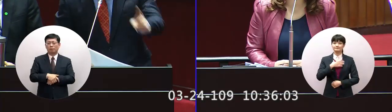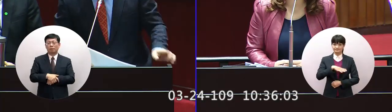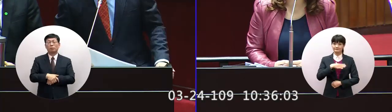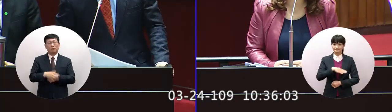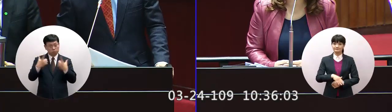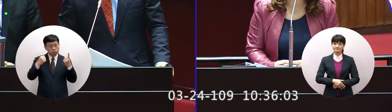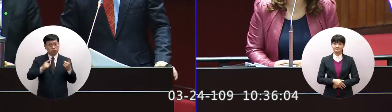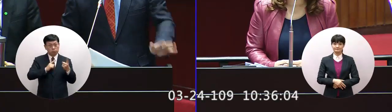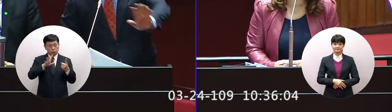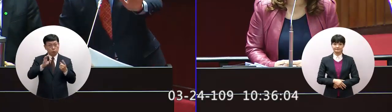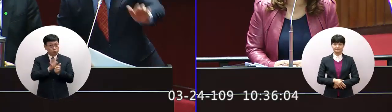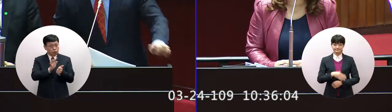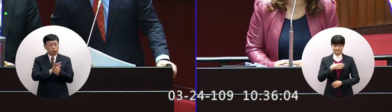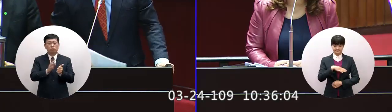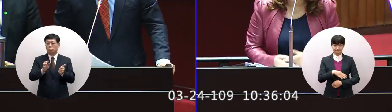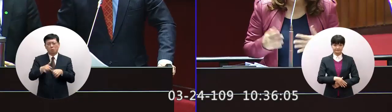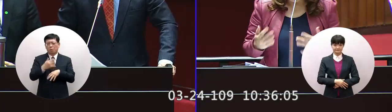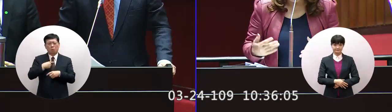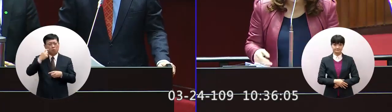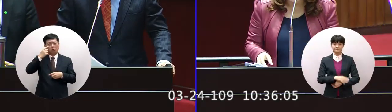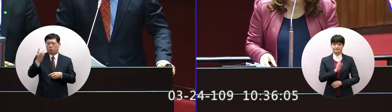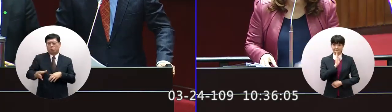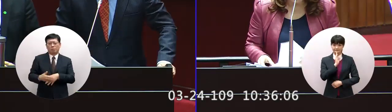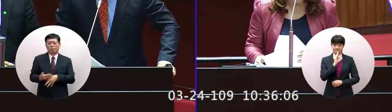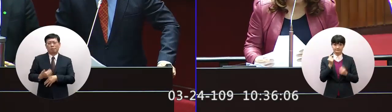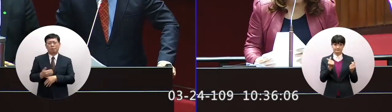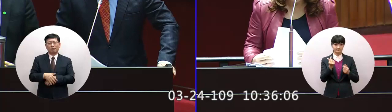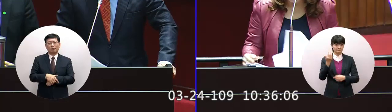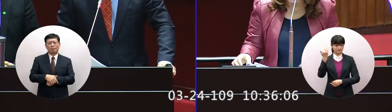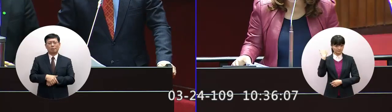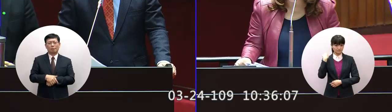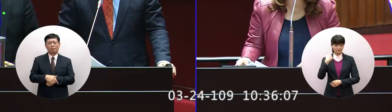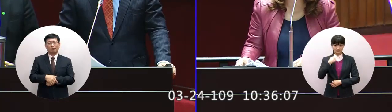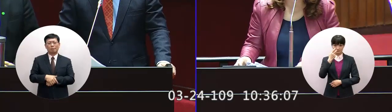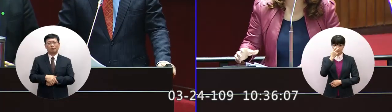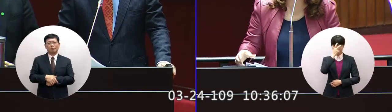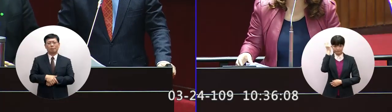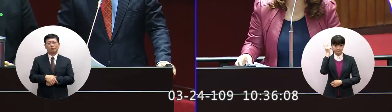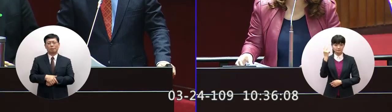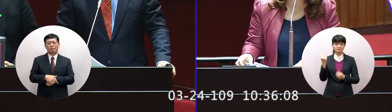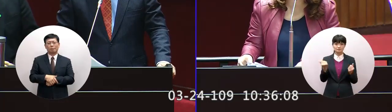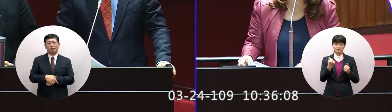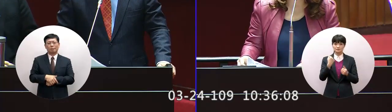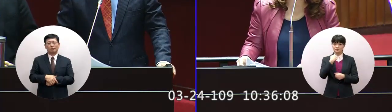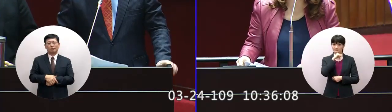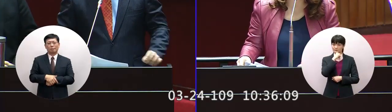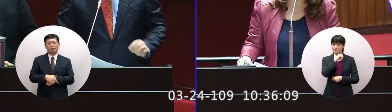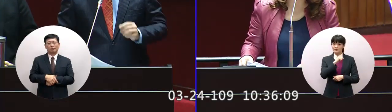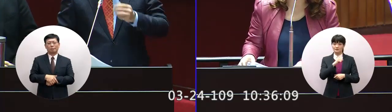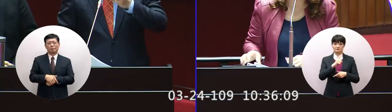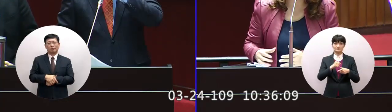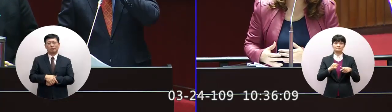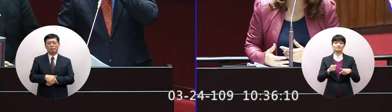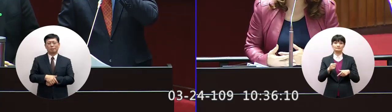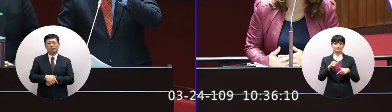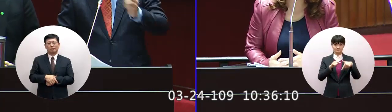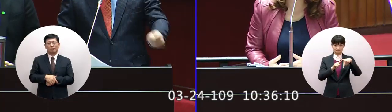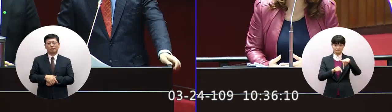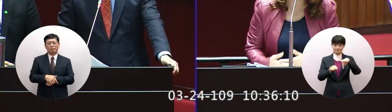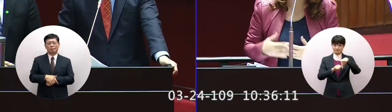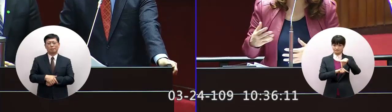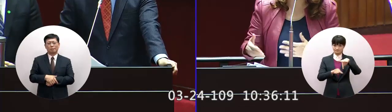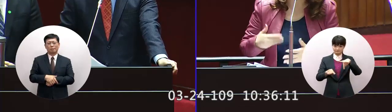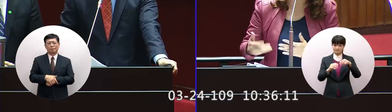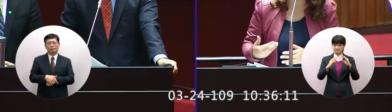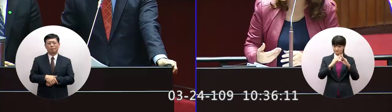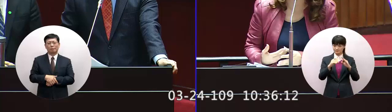过去的话， 所以他们是有宣传效果的，所以他不会歧视啦。 是，像过去的话，我也发现说，像台企、台湾企银，它这部分本来就对新住民这个